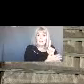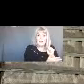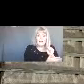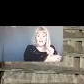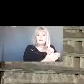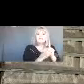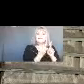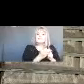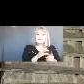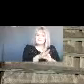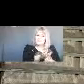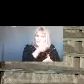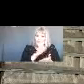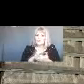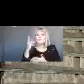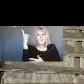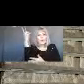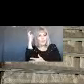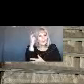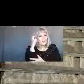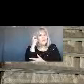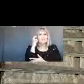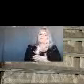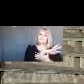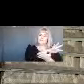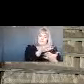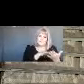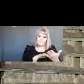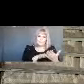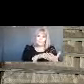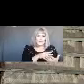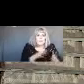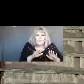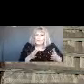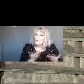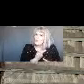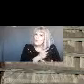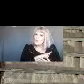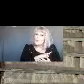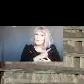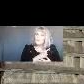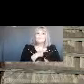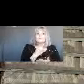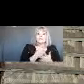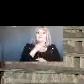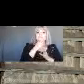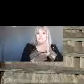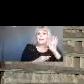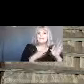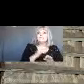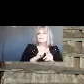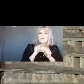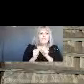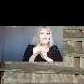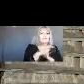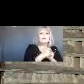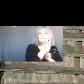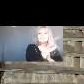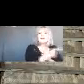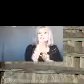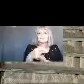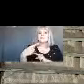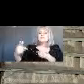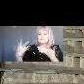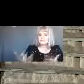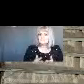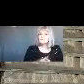die kers aangesteek en gebid het, wil ek jou uitnooi om dan die story te luister op so'n manier dat ons het vir mekaar kan oorvertel, want